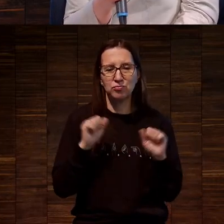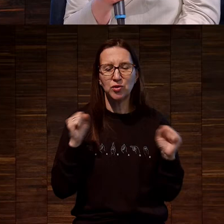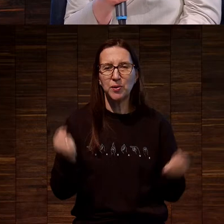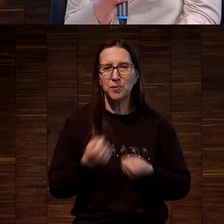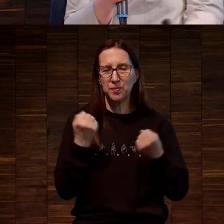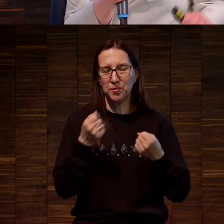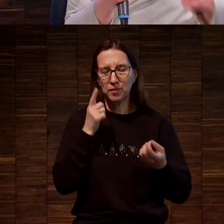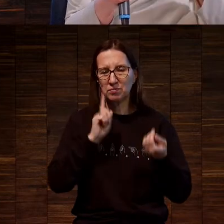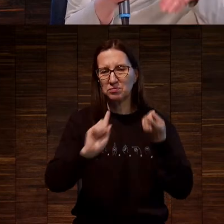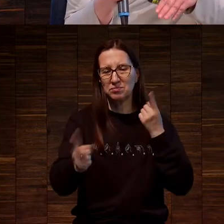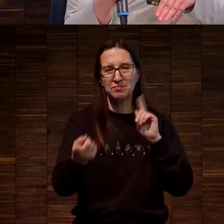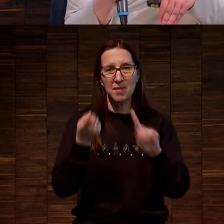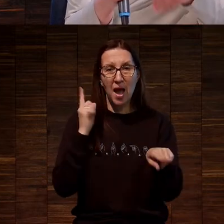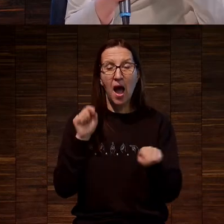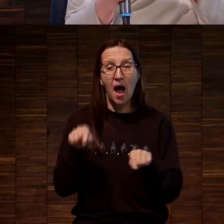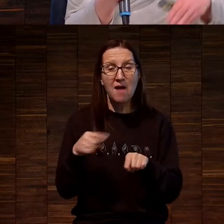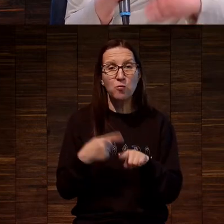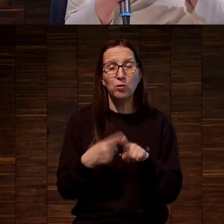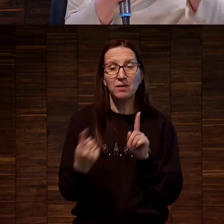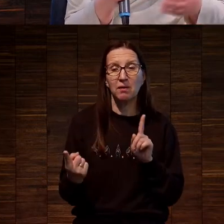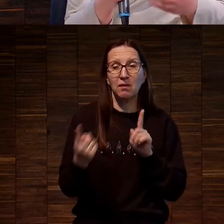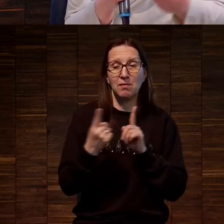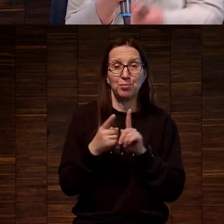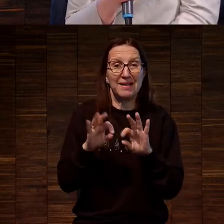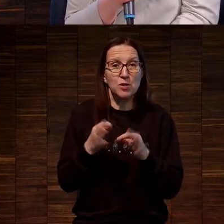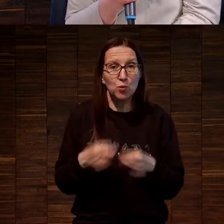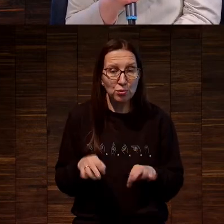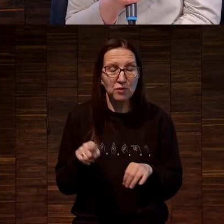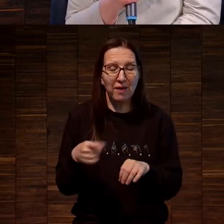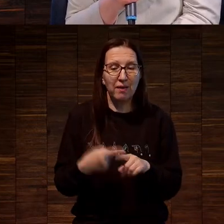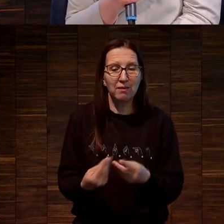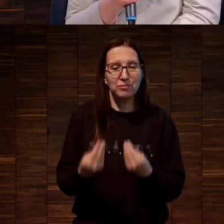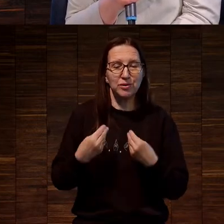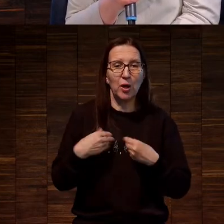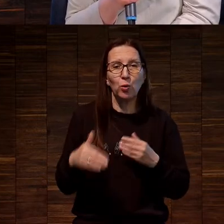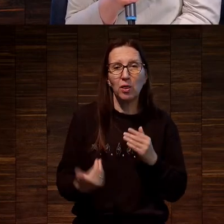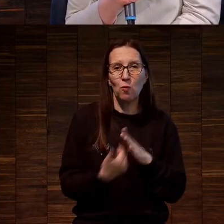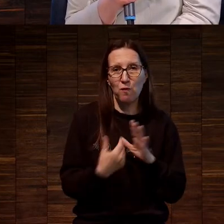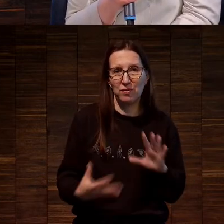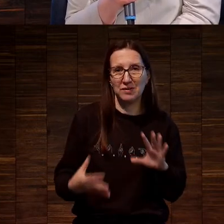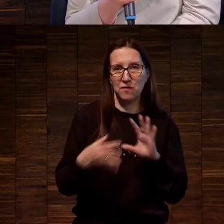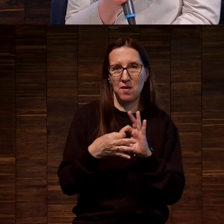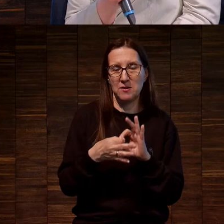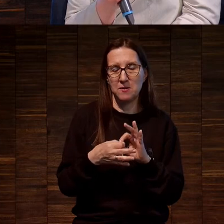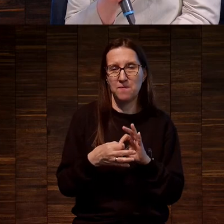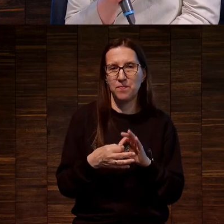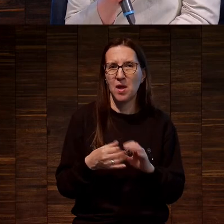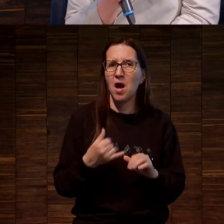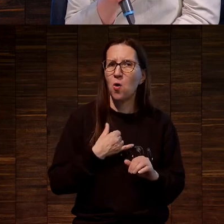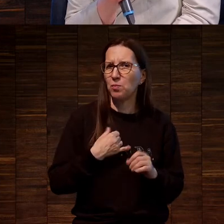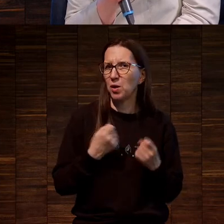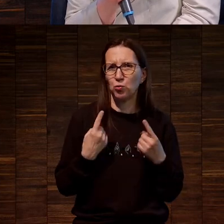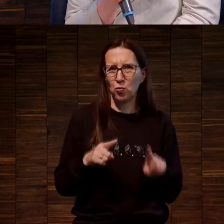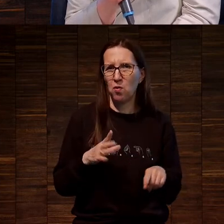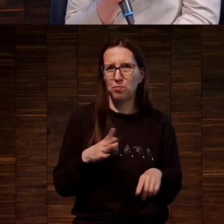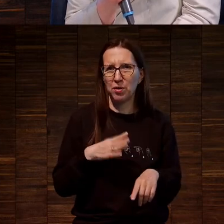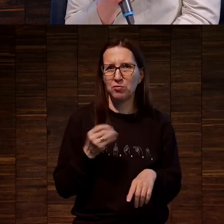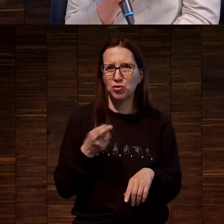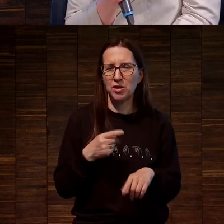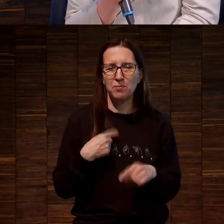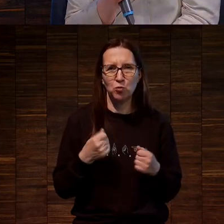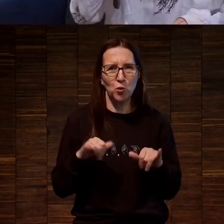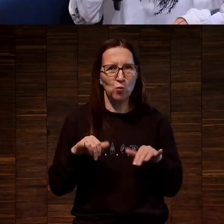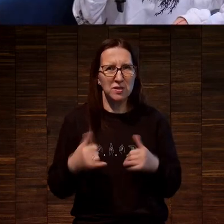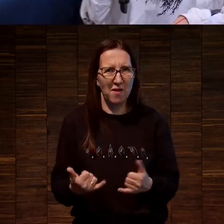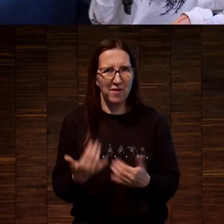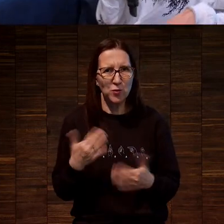быть таким медиумом, через который эти контакты могут завязаться. Для меня это было немножечко другое. Мы просто уже начинаем уставать,